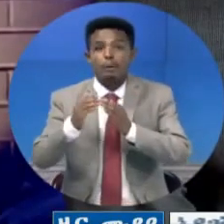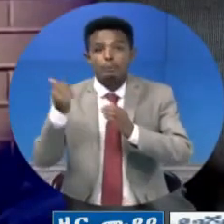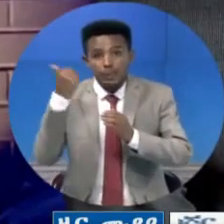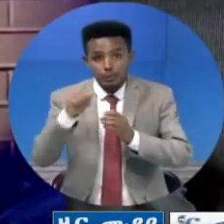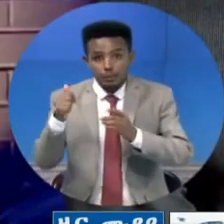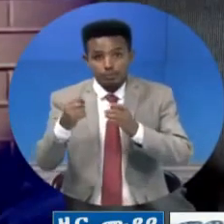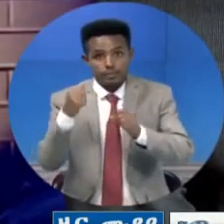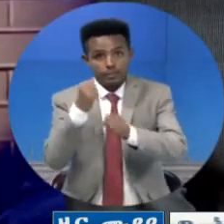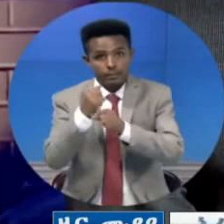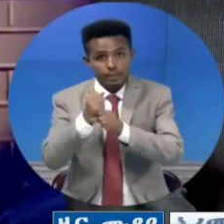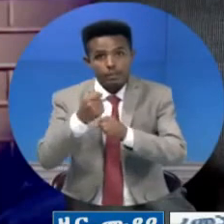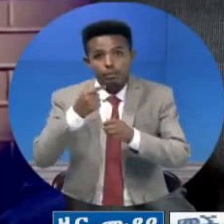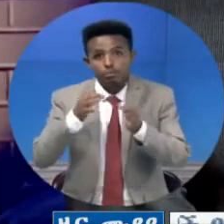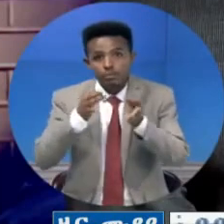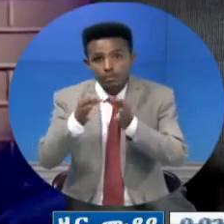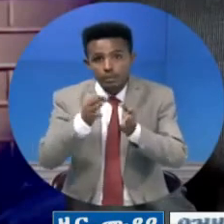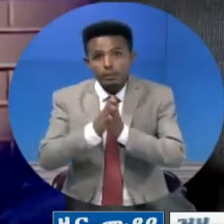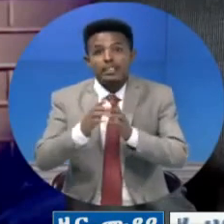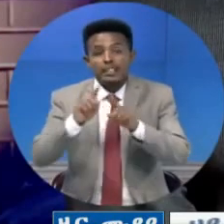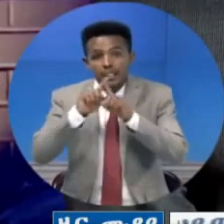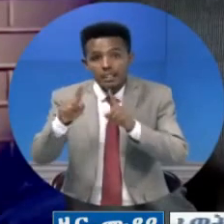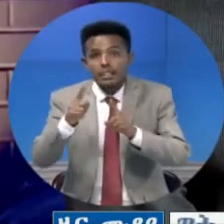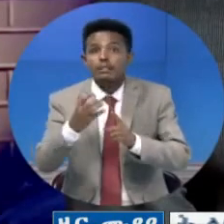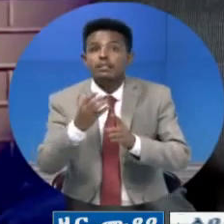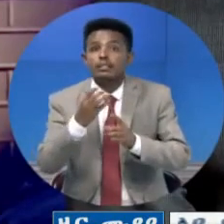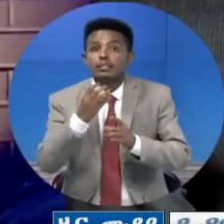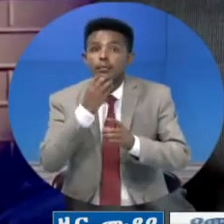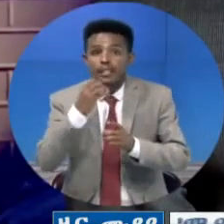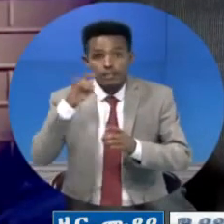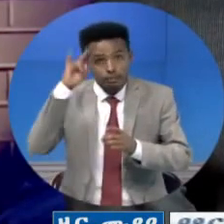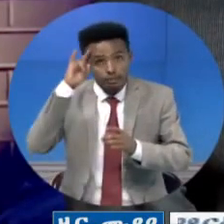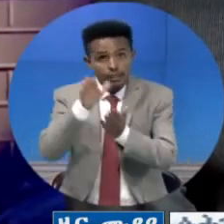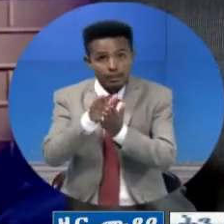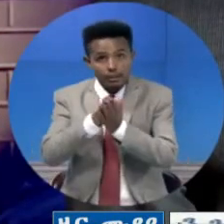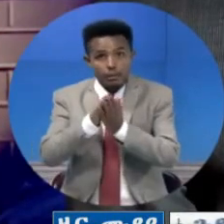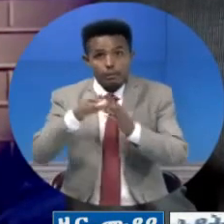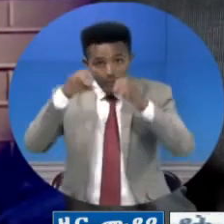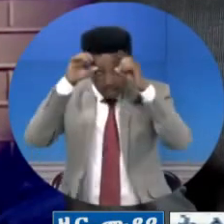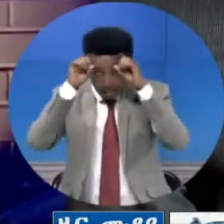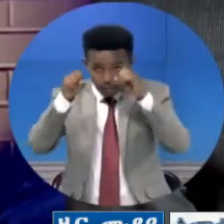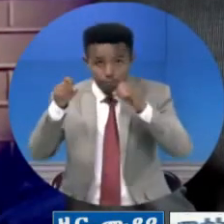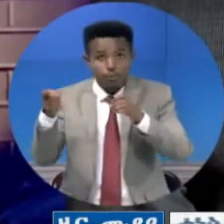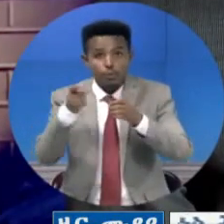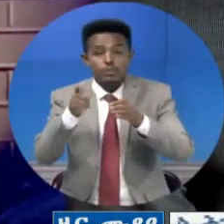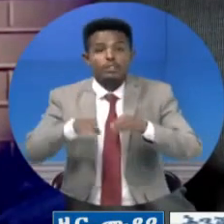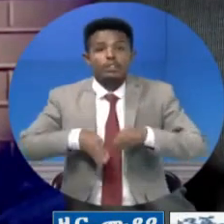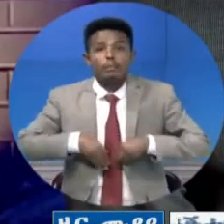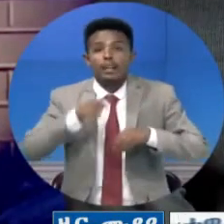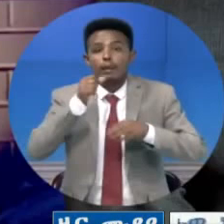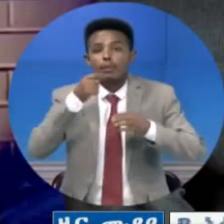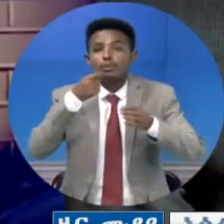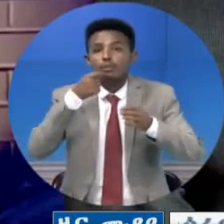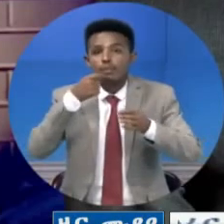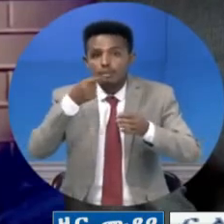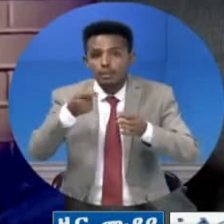አላቸው። ነገር ግን የመለስ ዜናዊ የአመራር አካዳሚ ፕሬዚደንት ሆነው መመደባቸውን እንደማይቀበሉት ነው የገለጹት። በአሁኑ